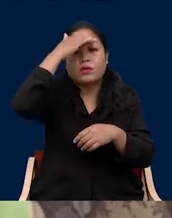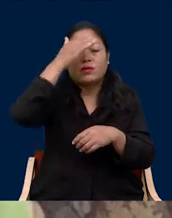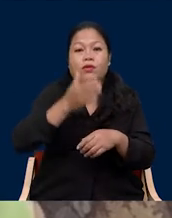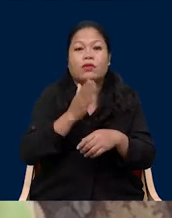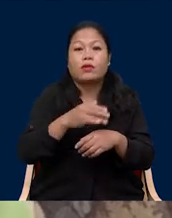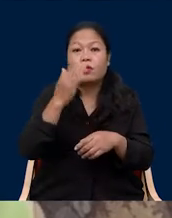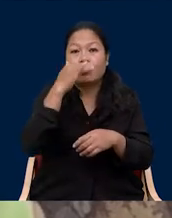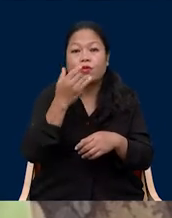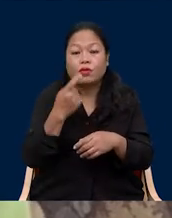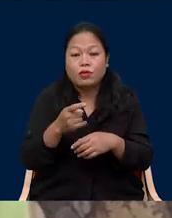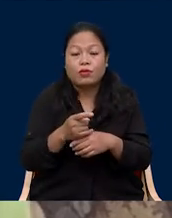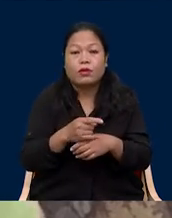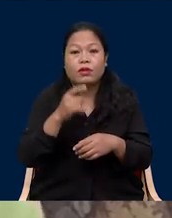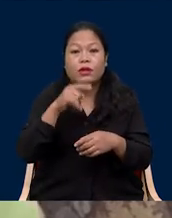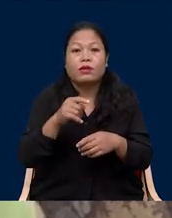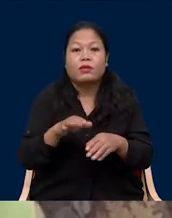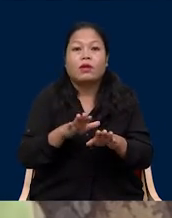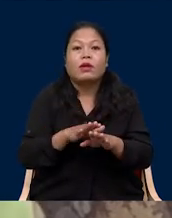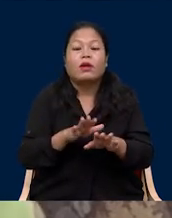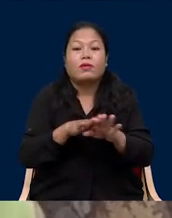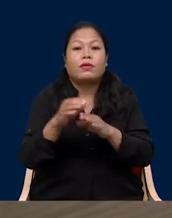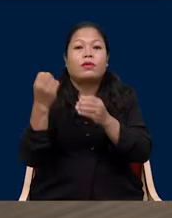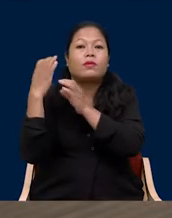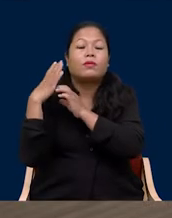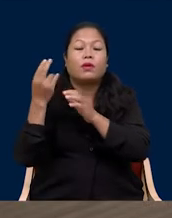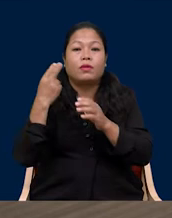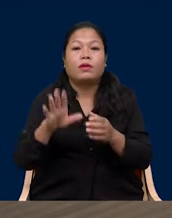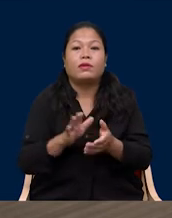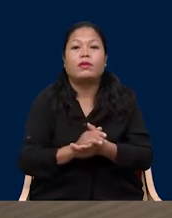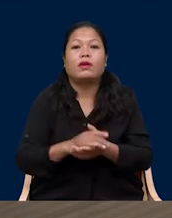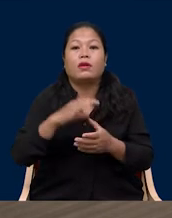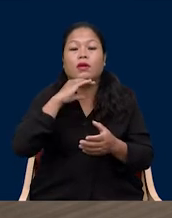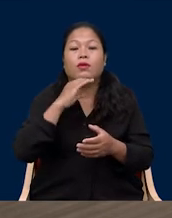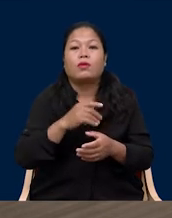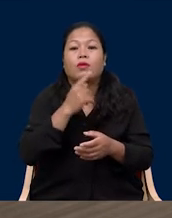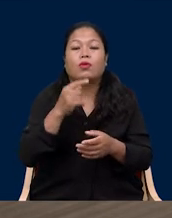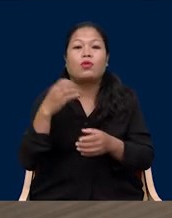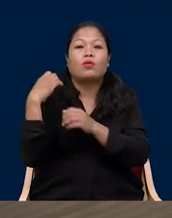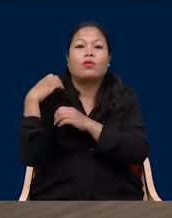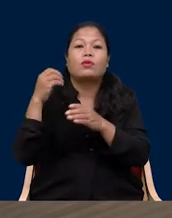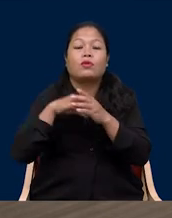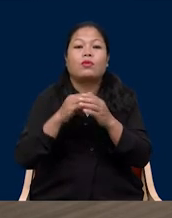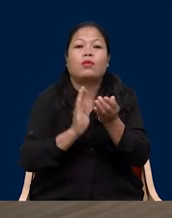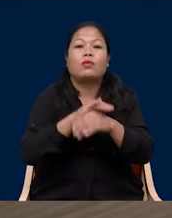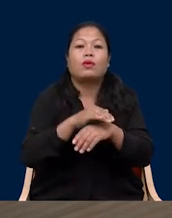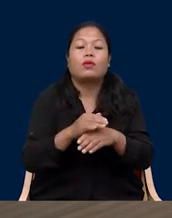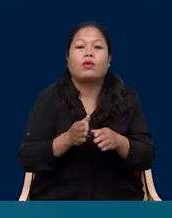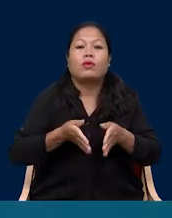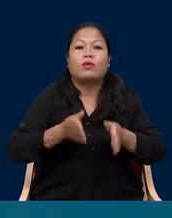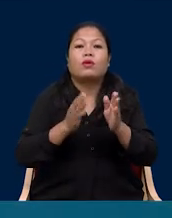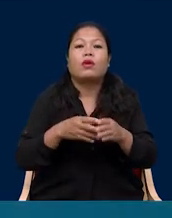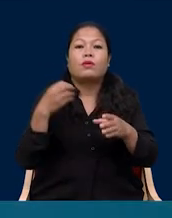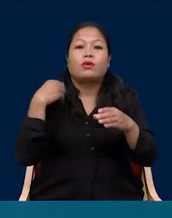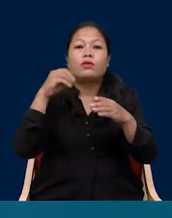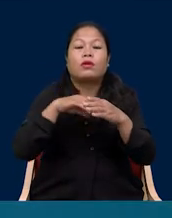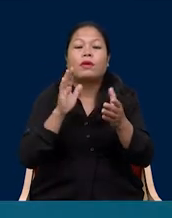19 सिचुएसन चाहिँ कस्तो हुँदै जान्छ त्यसमा पनि चाहिँ निर्भर गर्छ सायद युवाको प्रतिनिधित्व चाहिँ अब आउने कालमा।